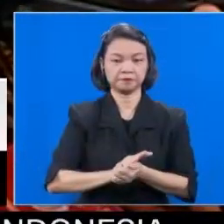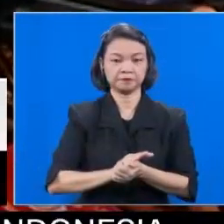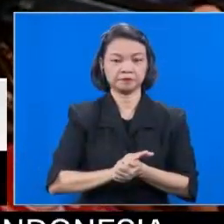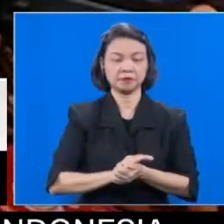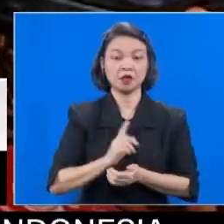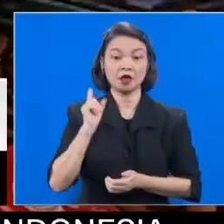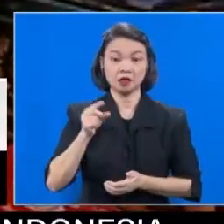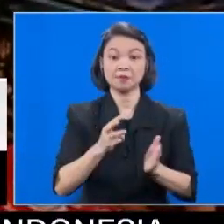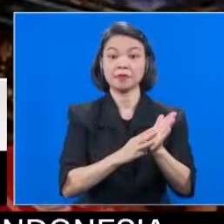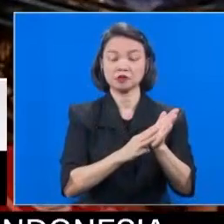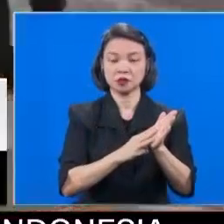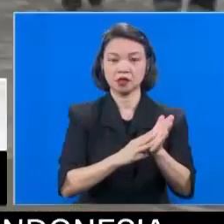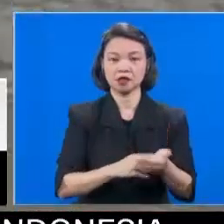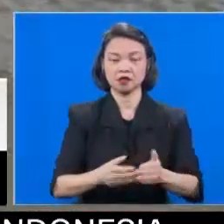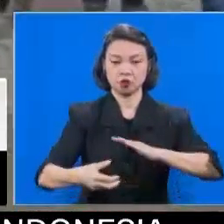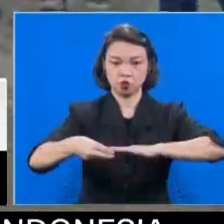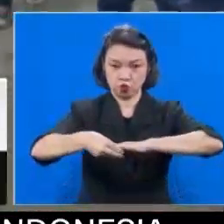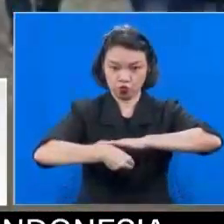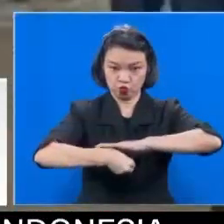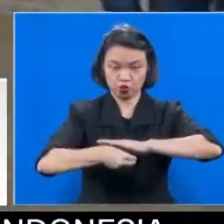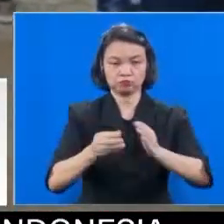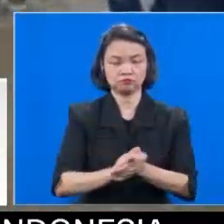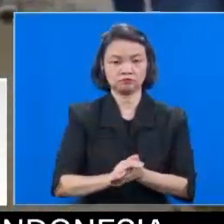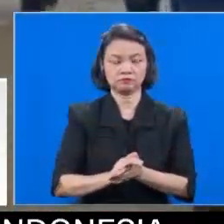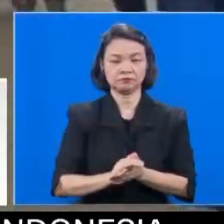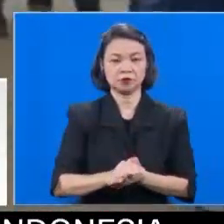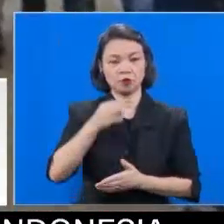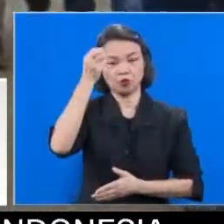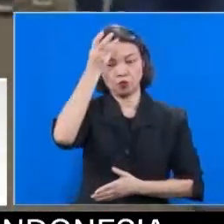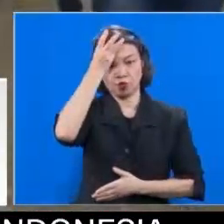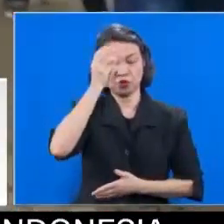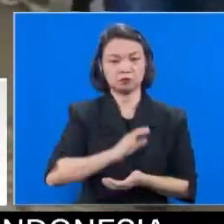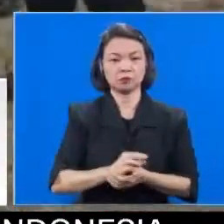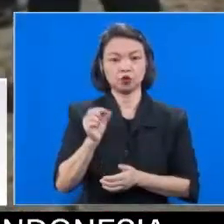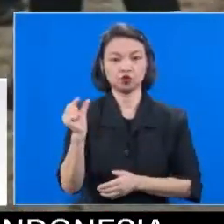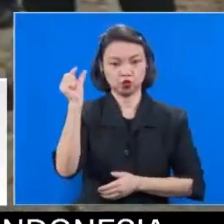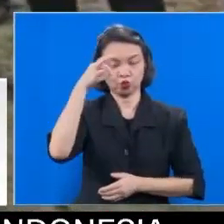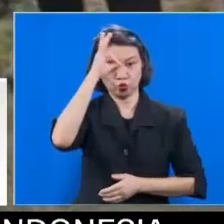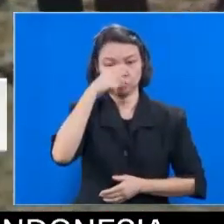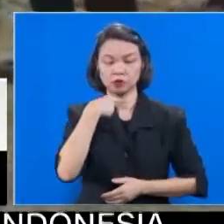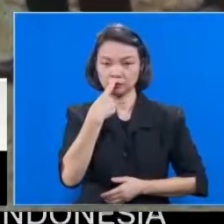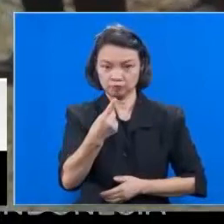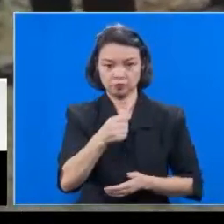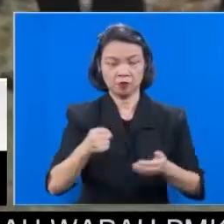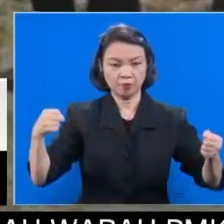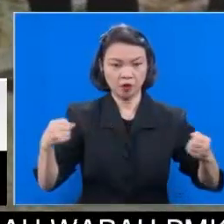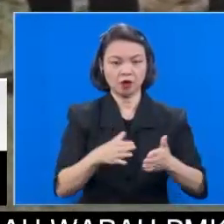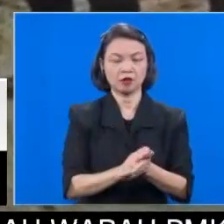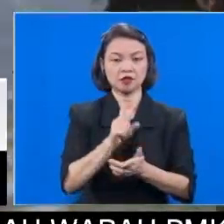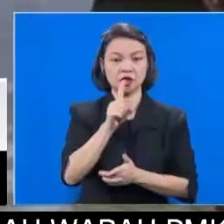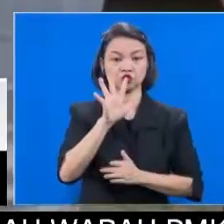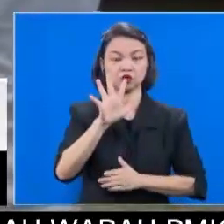potensi-potensi di sangat tidak pernah korupsi sebelumnya Polda Kalimantan Utara menyatakan bahwa Briptu hasbudi melanggar pasal